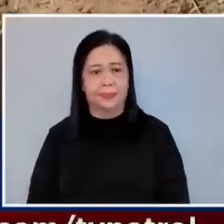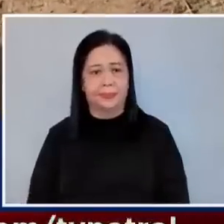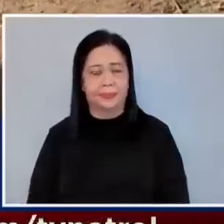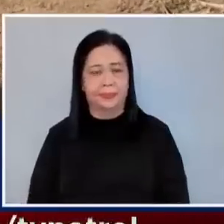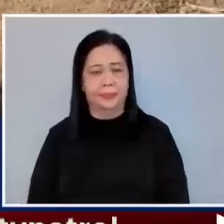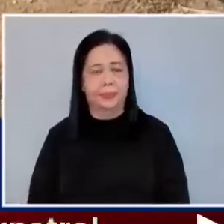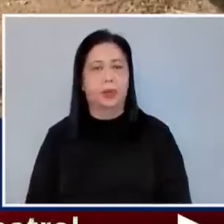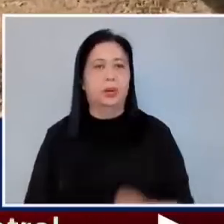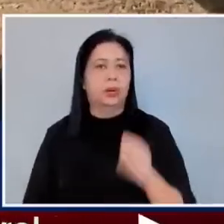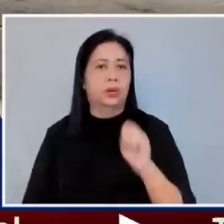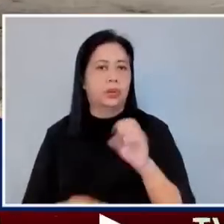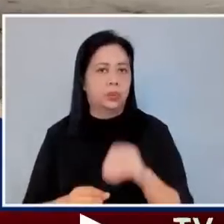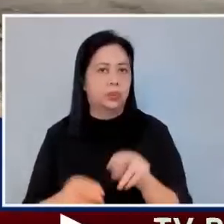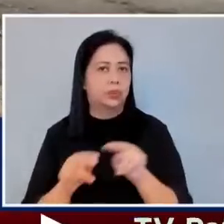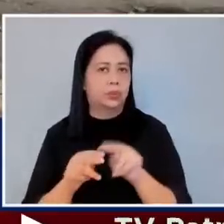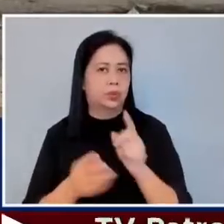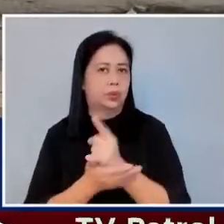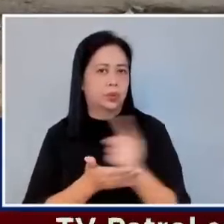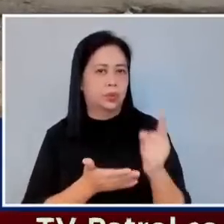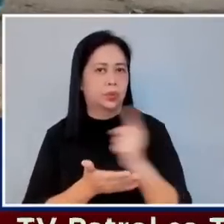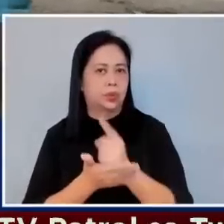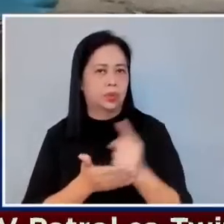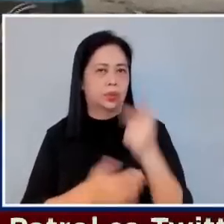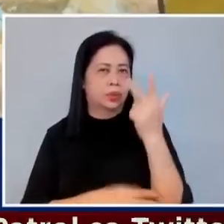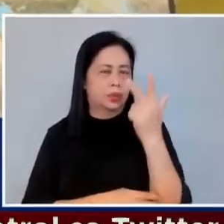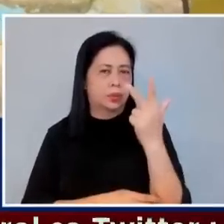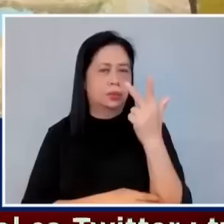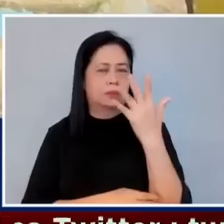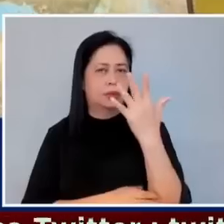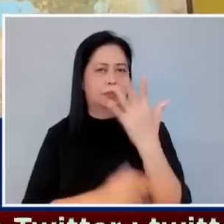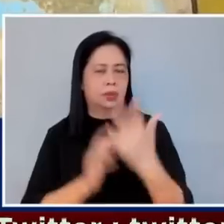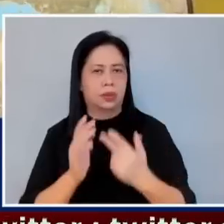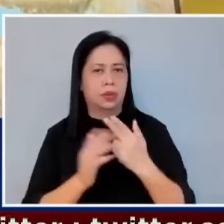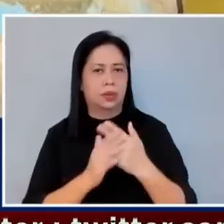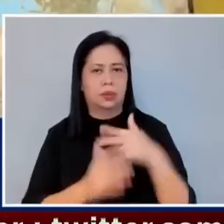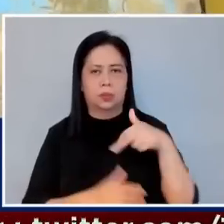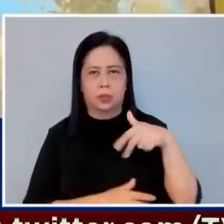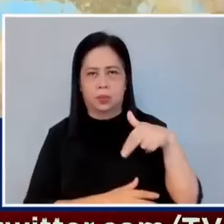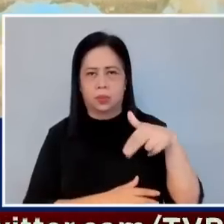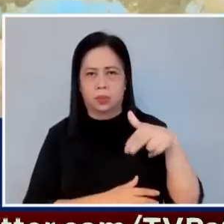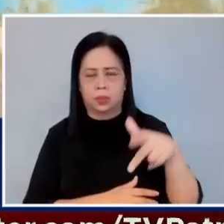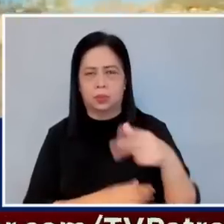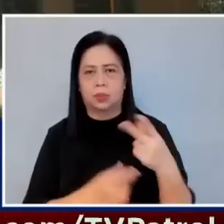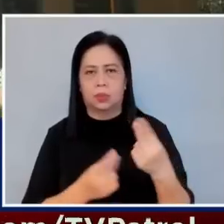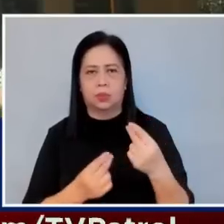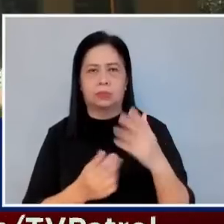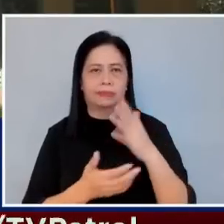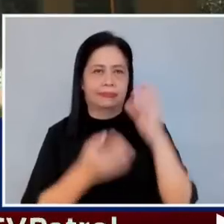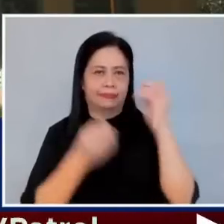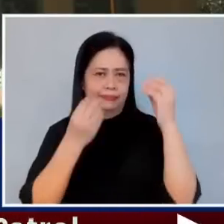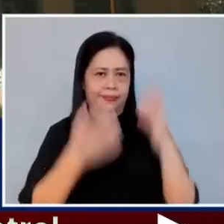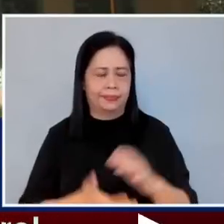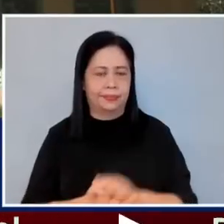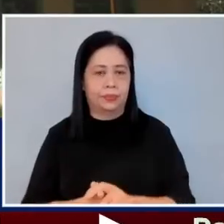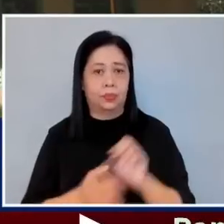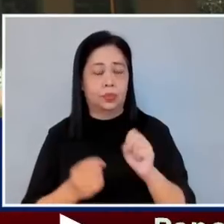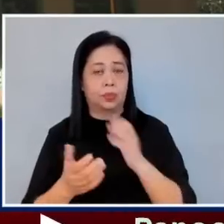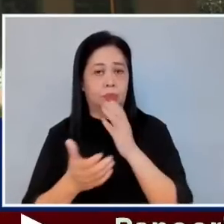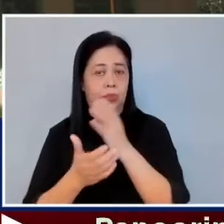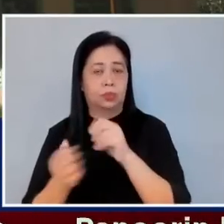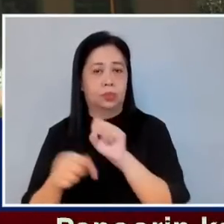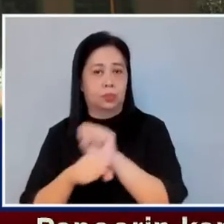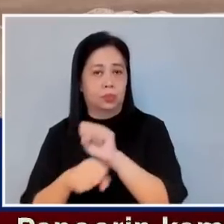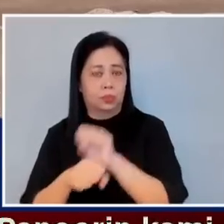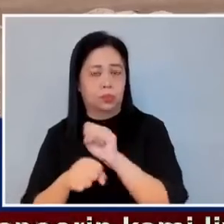Kaya't sa mga normal na linggo, 3 hanggang 4 oras na lakaran ang ginagawa ng mga guro para makapasok sa trabaho